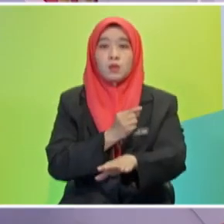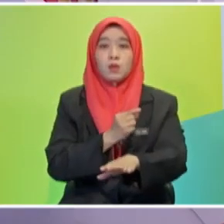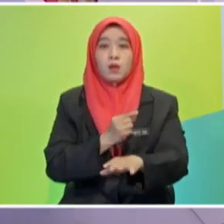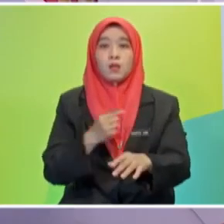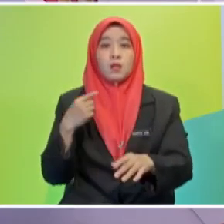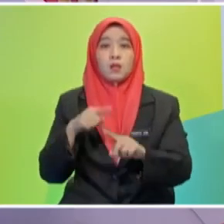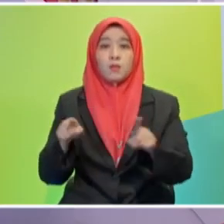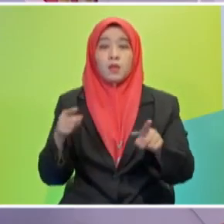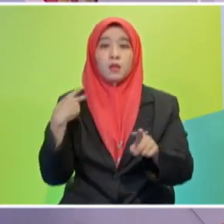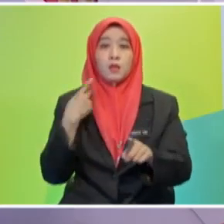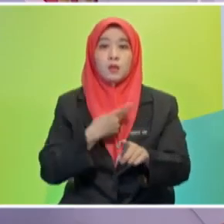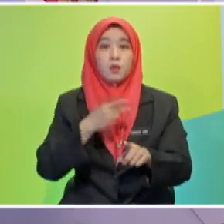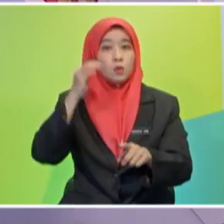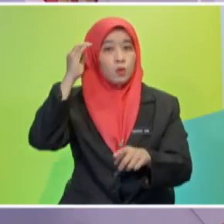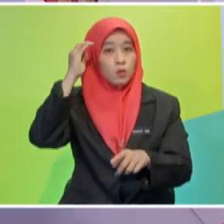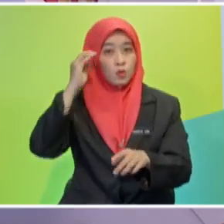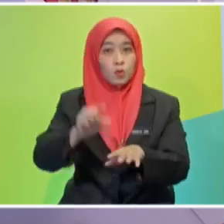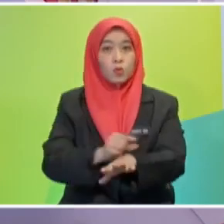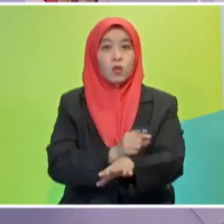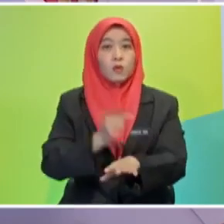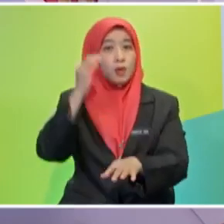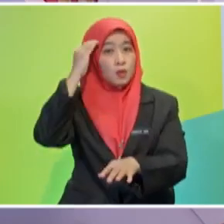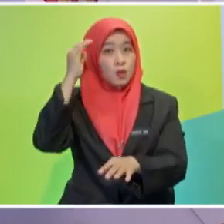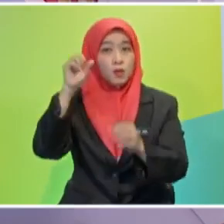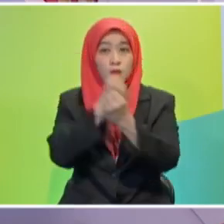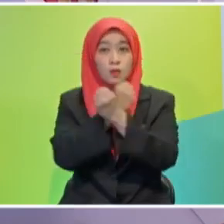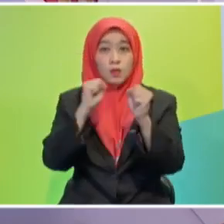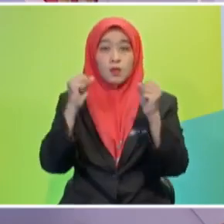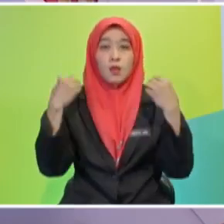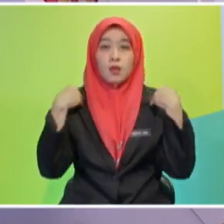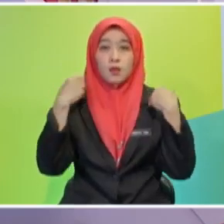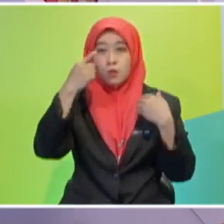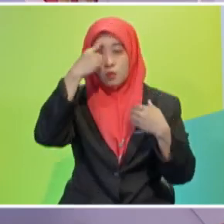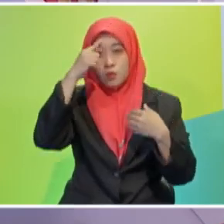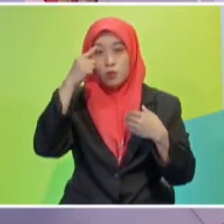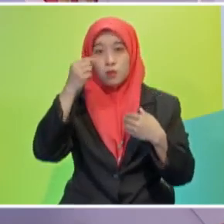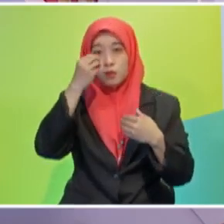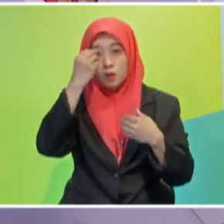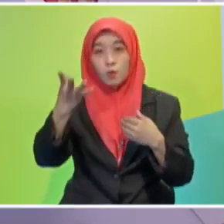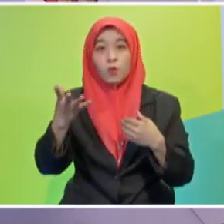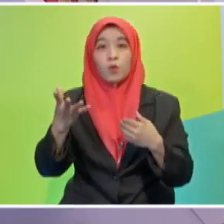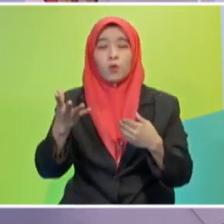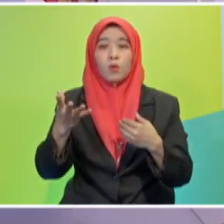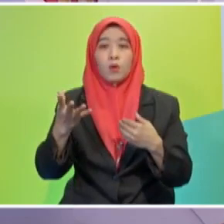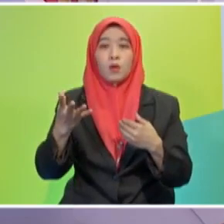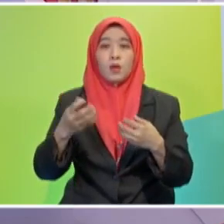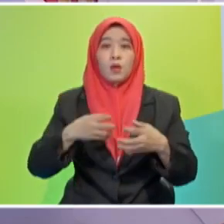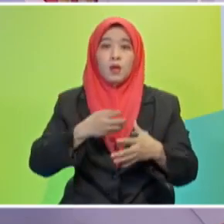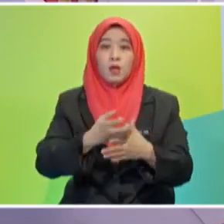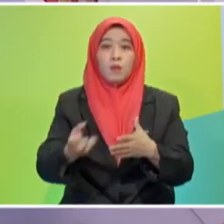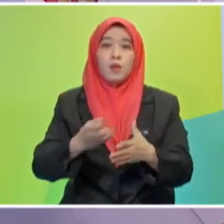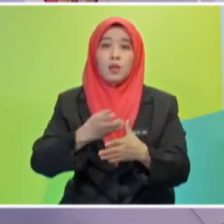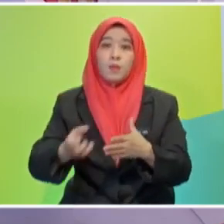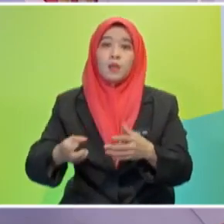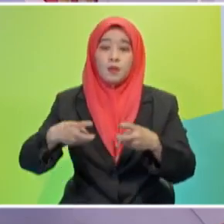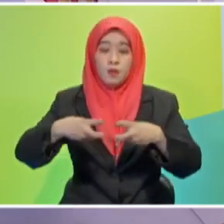sedia ada untuk kita mengaplikasikanlah ilmu elemen elektromekanikal ni. Okey. Jadi